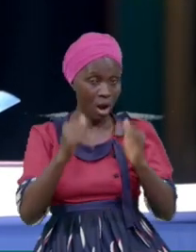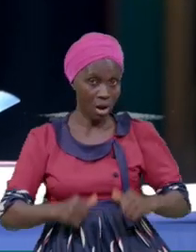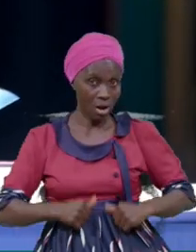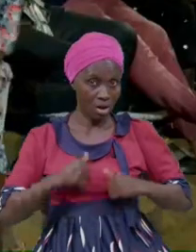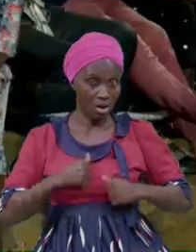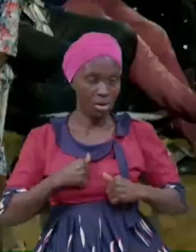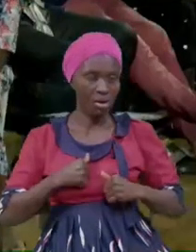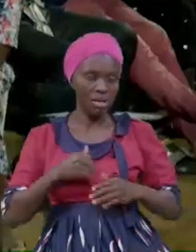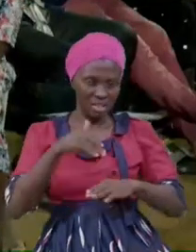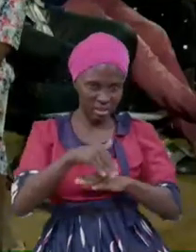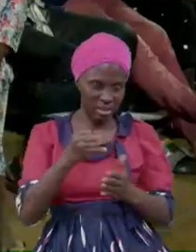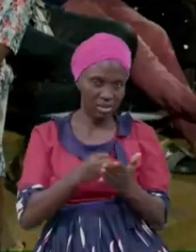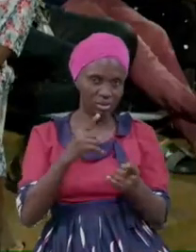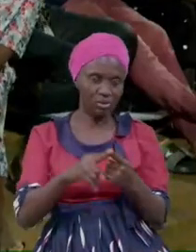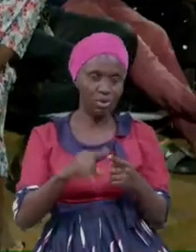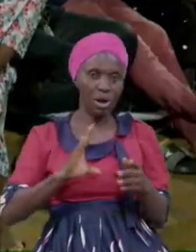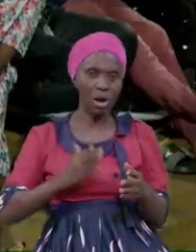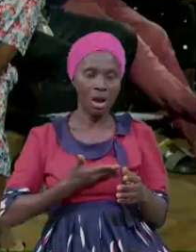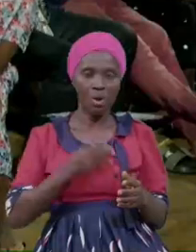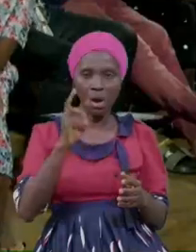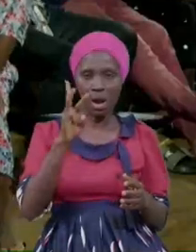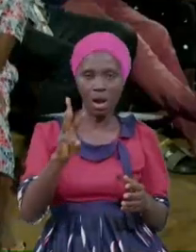par SMS ou WhatsApp.